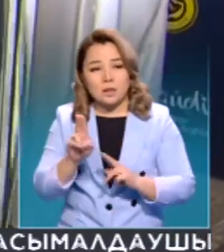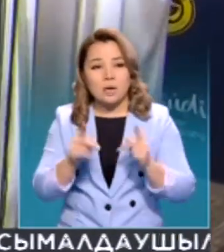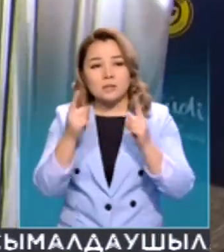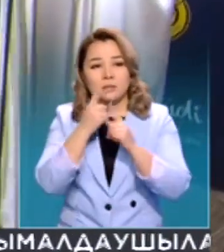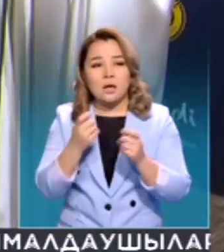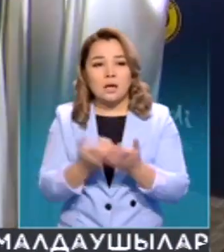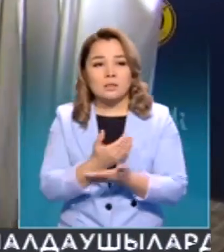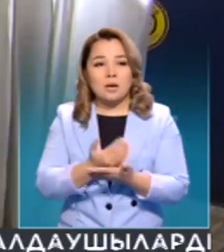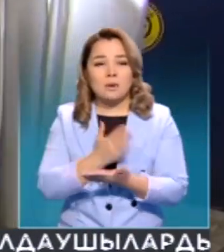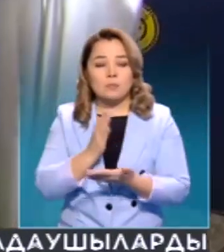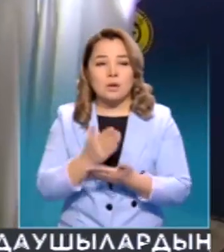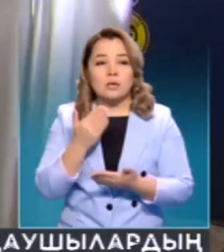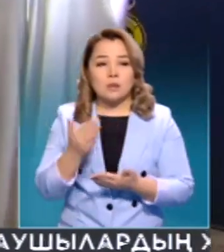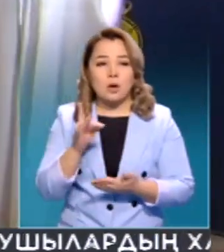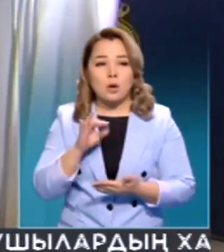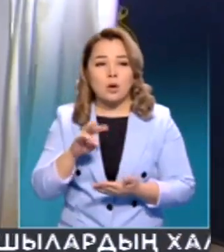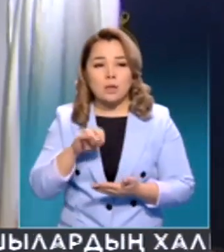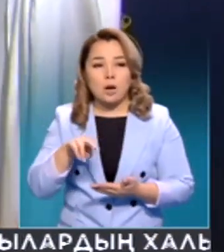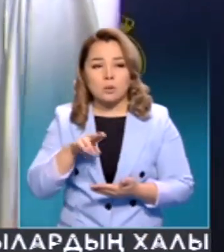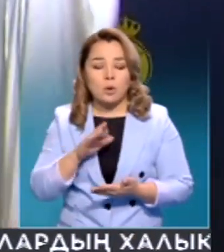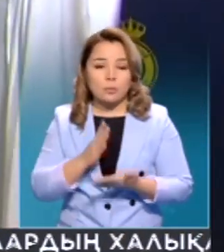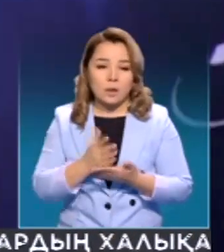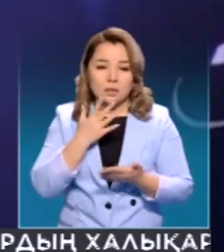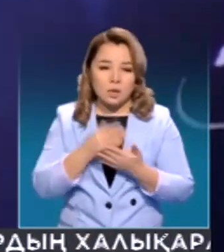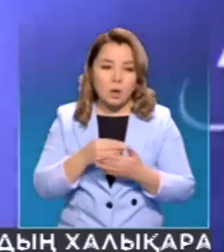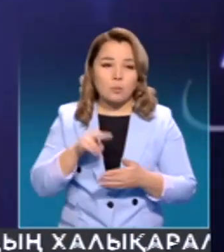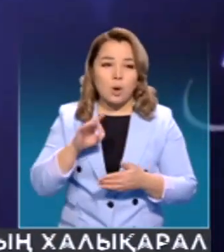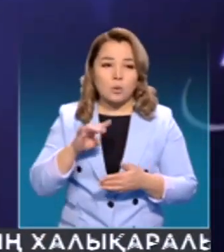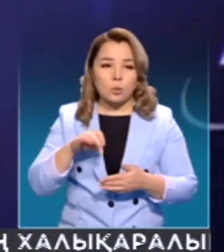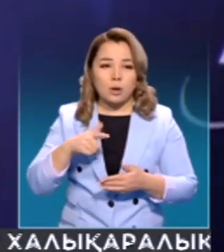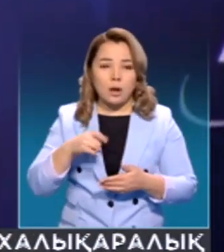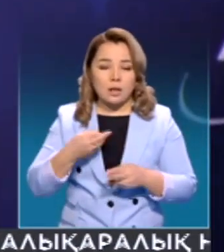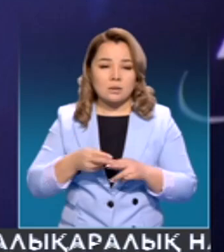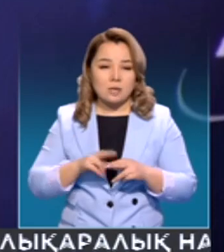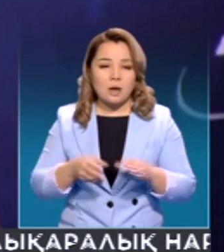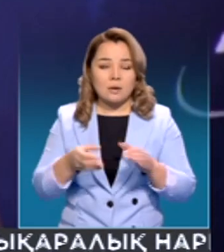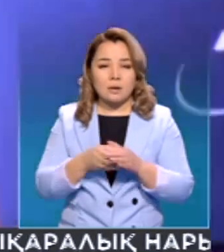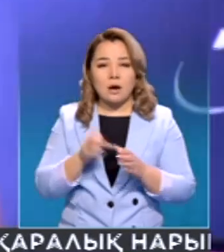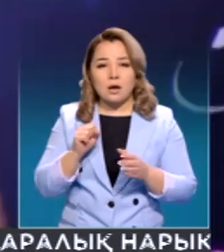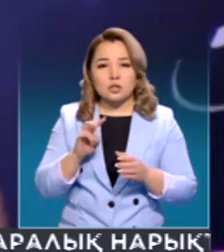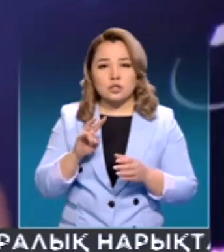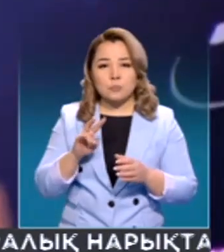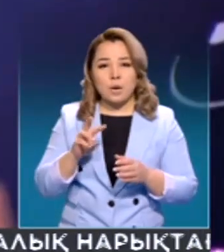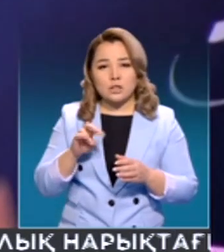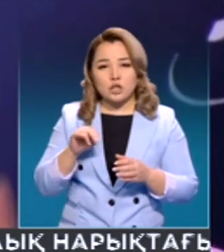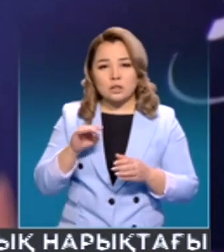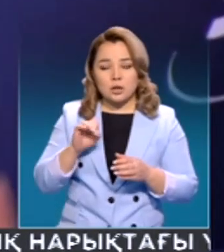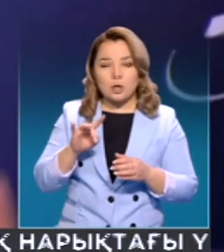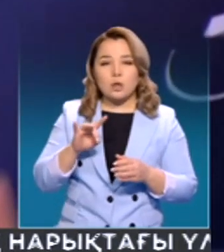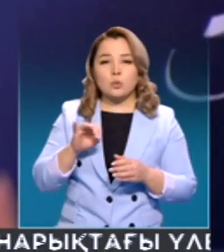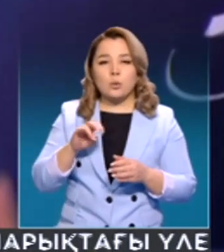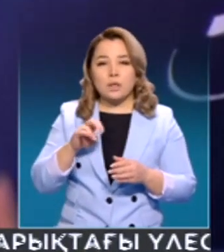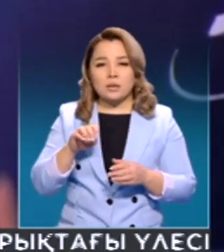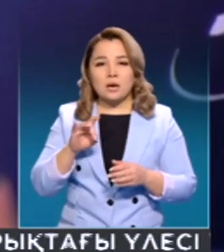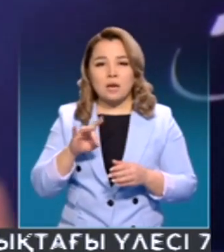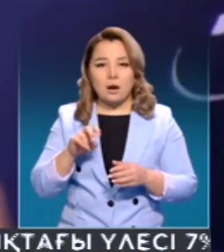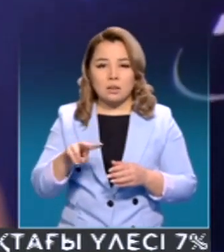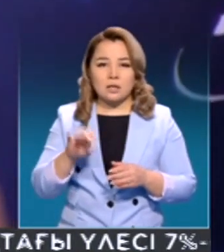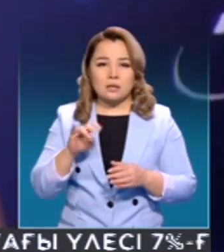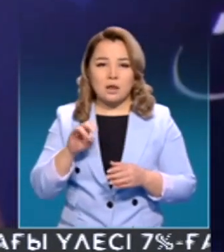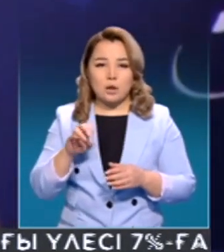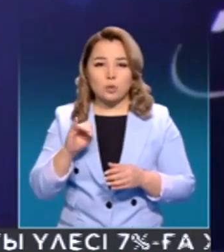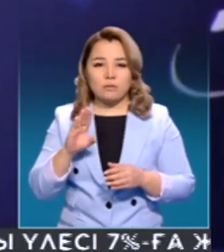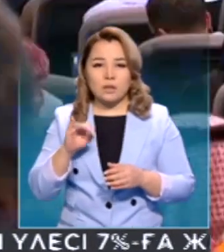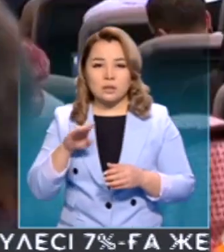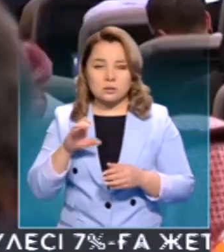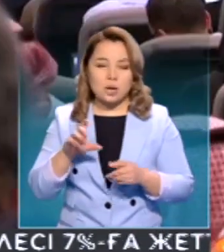жариялады. Айта кетсек, бұған дейін Роналду Португалияның Спортинг, Англияның Манчестер Юнайтед, Испанияның Реал және Италияның Ювентус